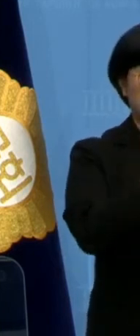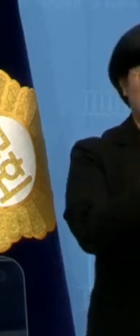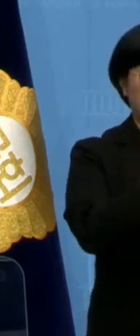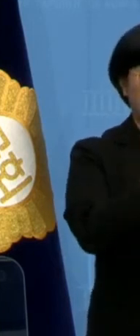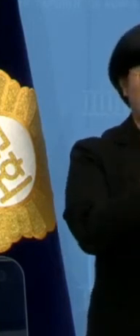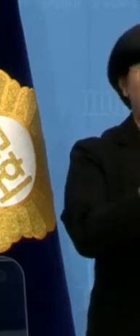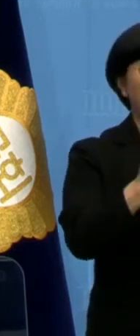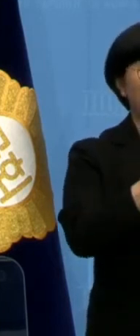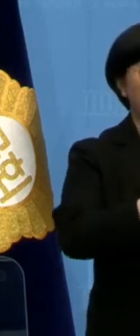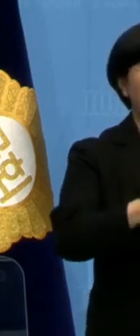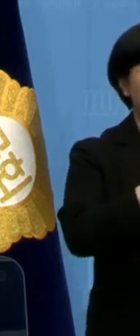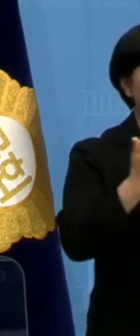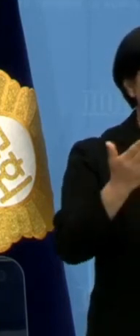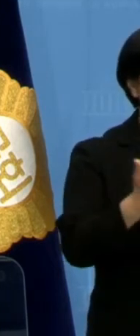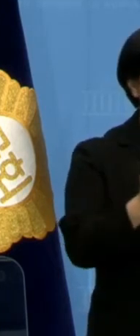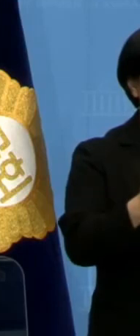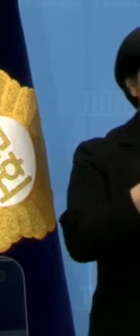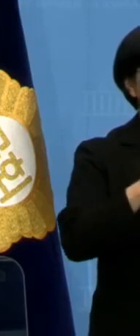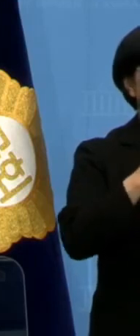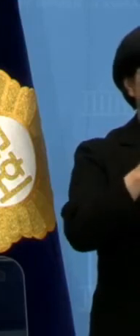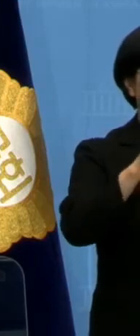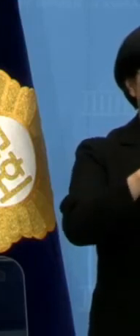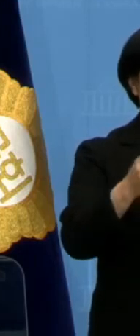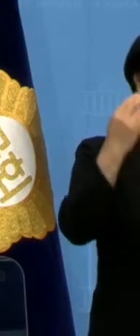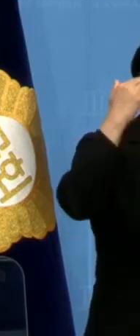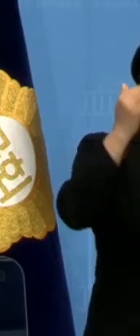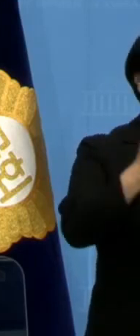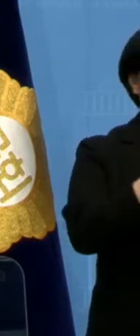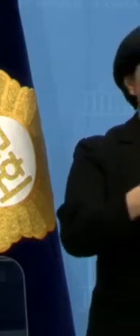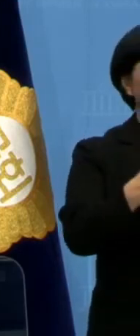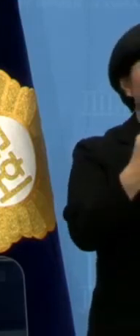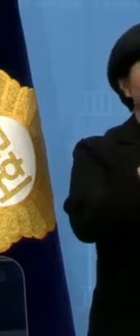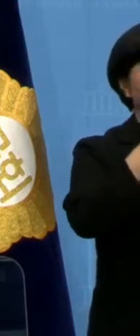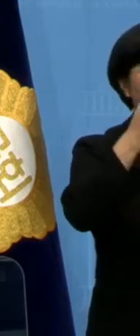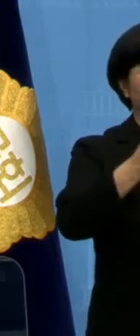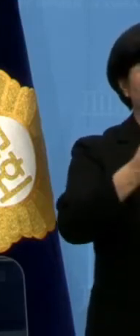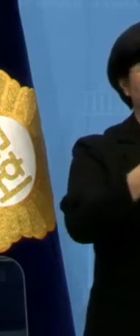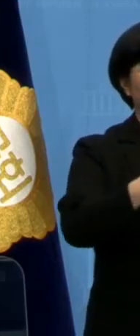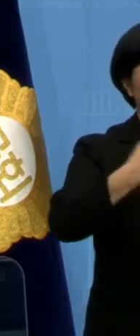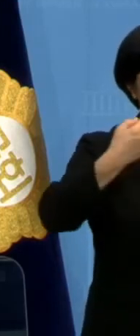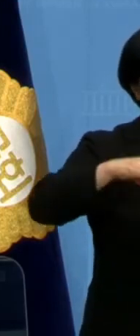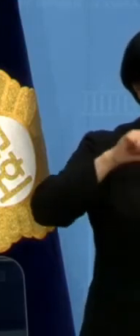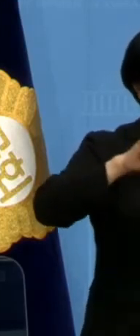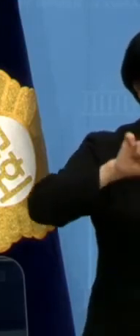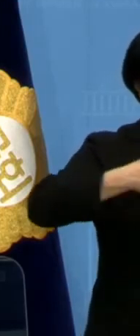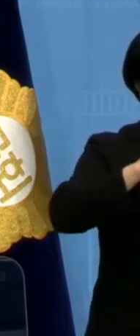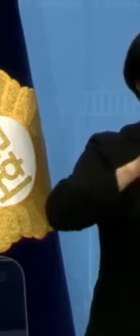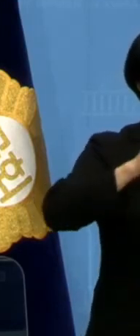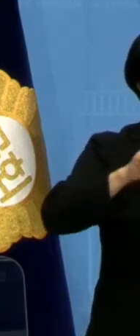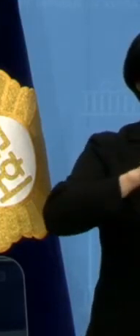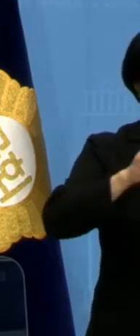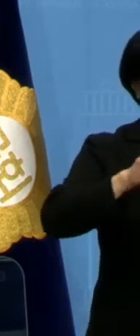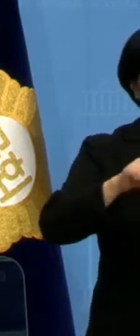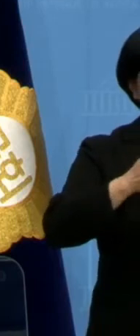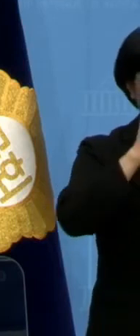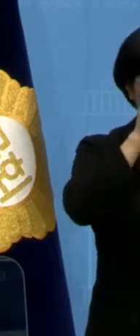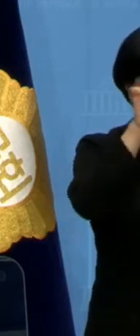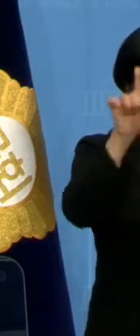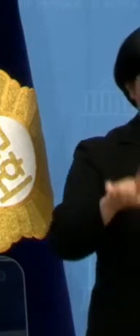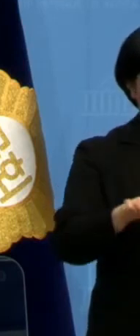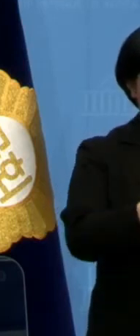의한 공무집행 방해에 해당한다. 이에 1심 재판부는 조민이 입학 원서와 자기소개서에 동양대 총장